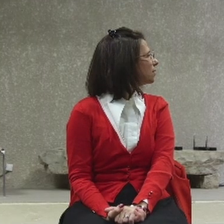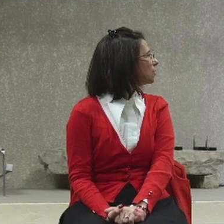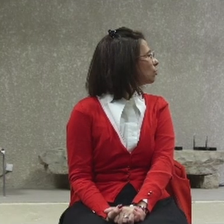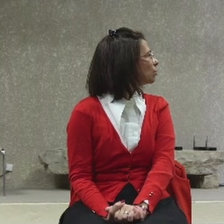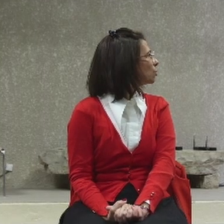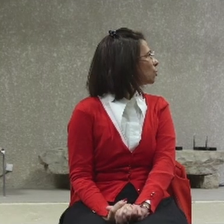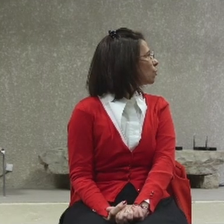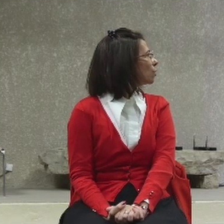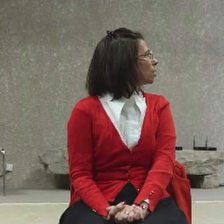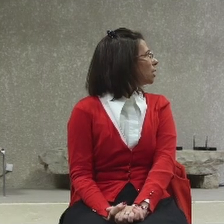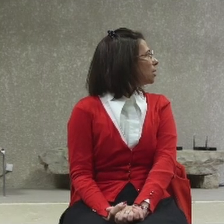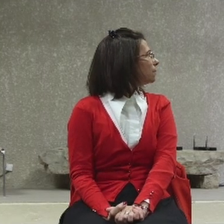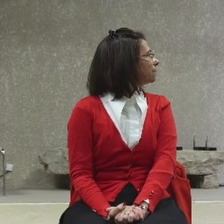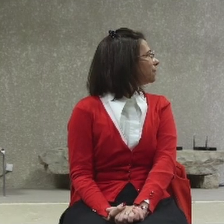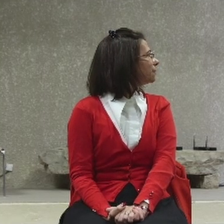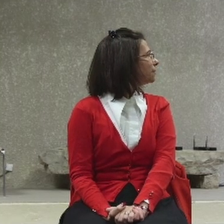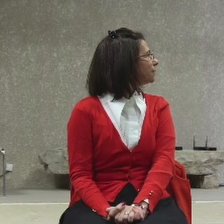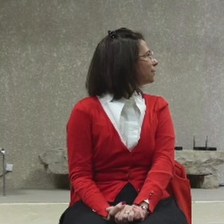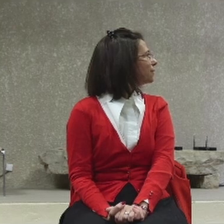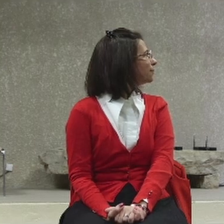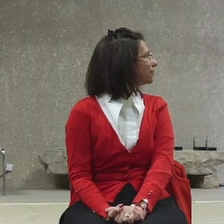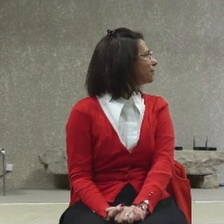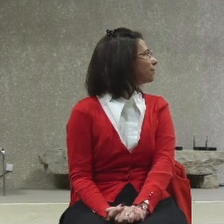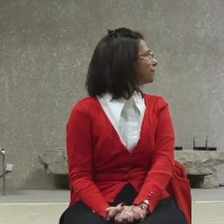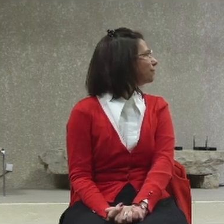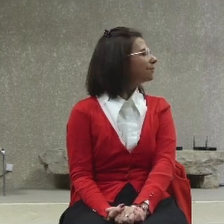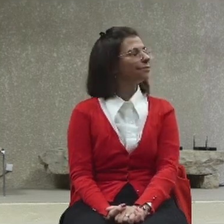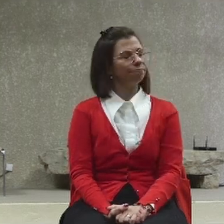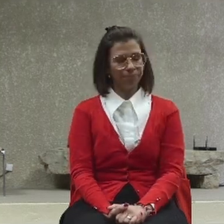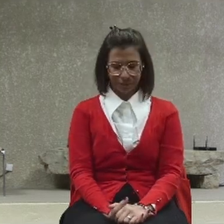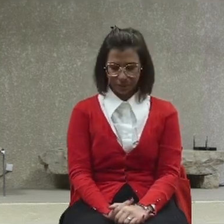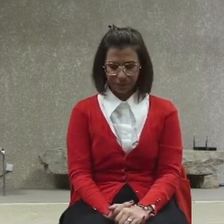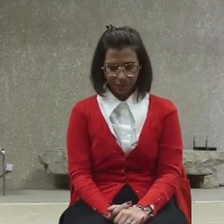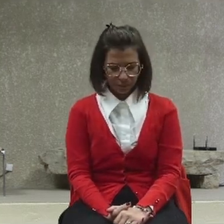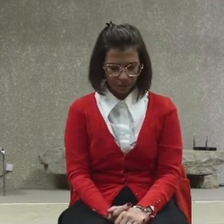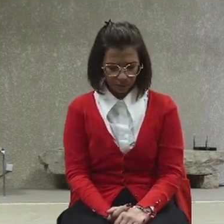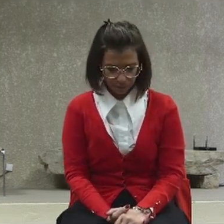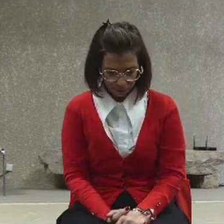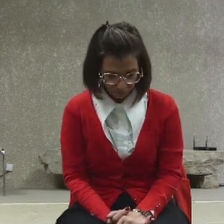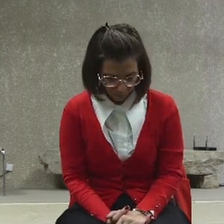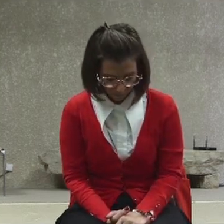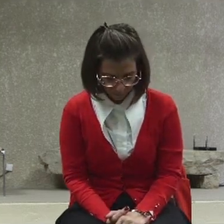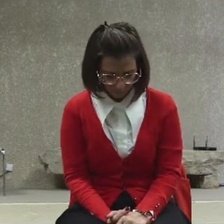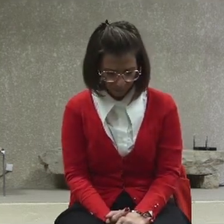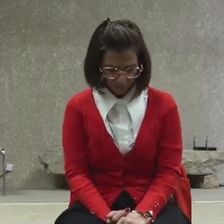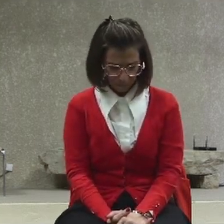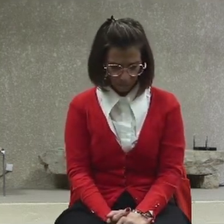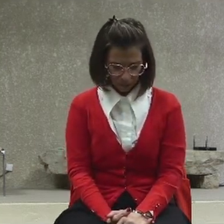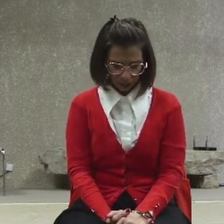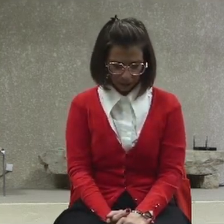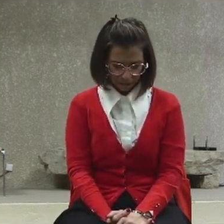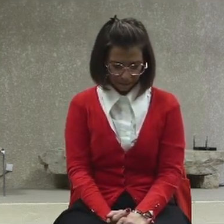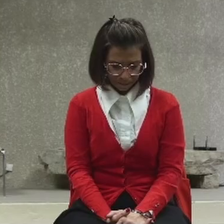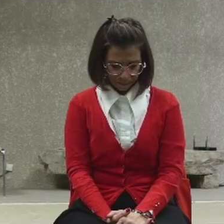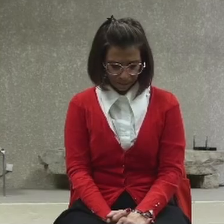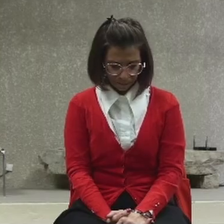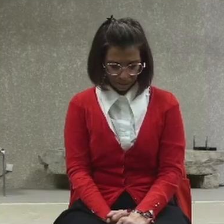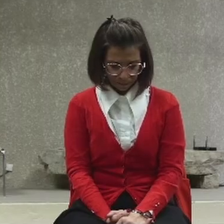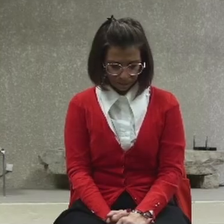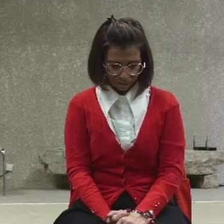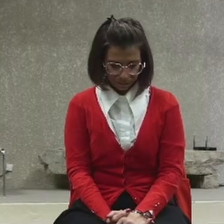faire. Pour simplement accepter que le Seigneur a accompli à la croix du